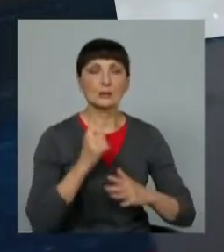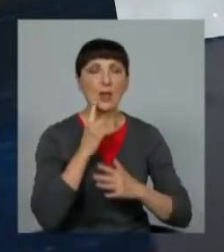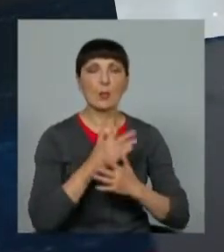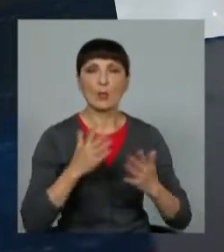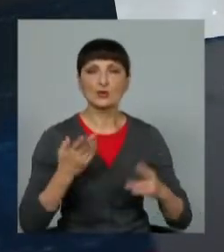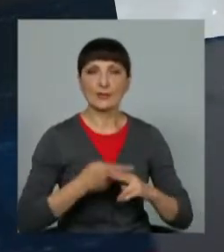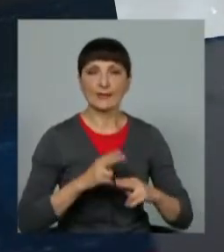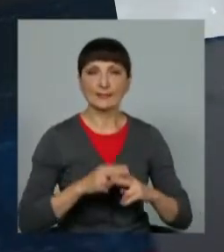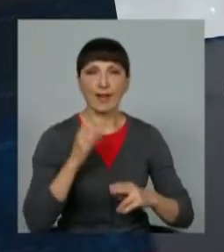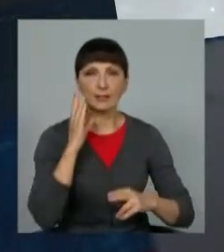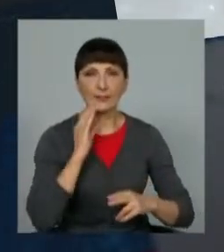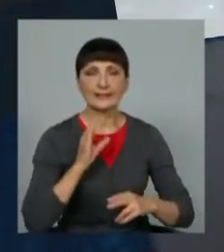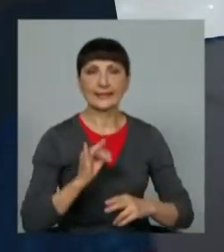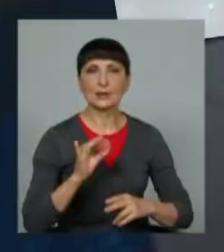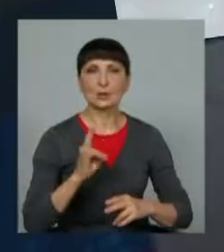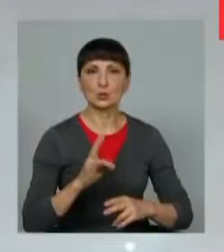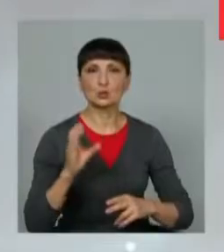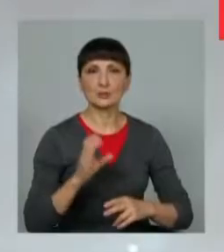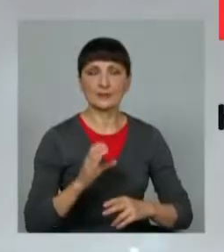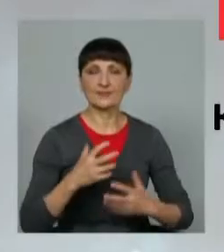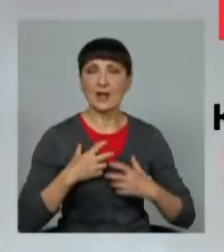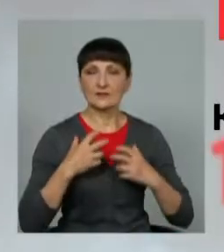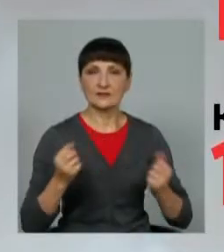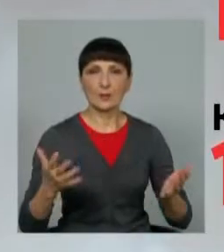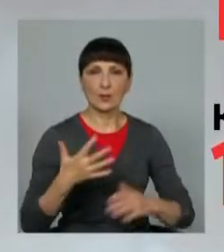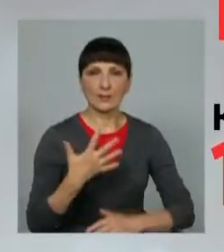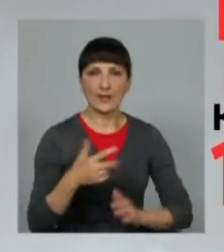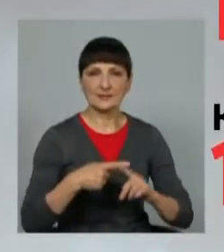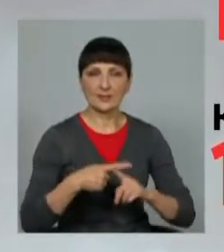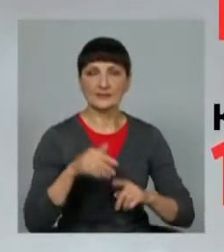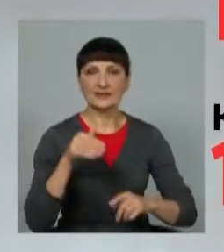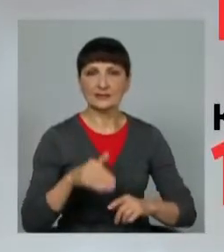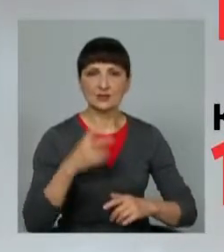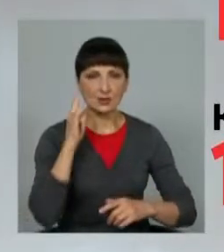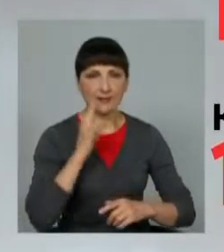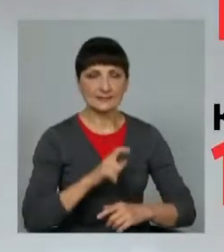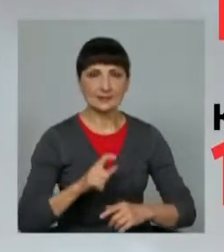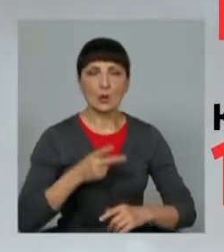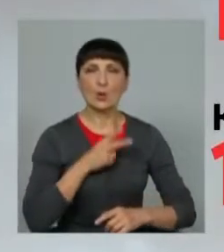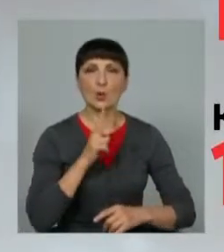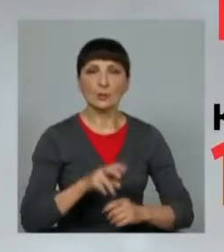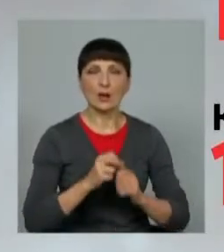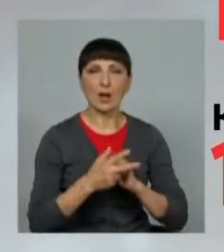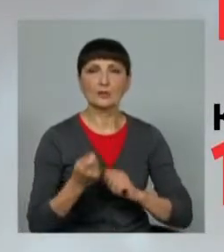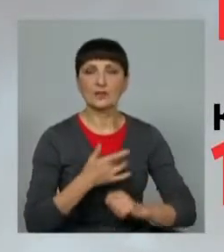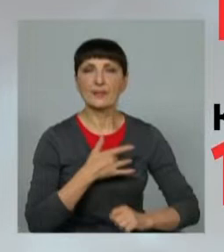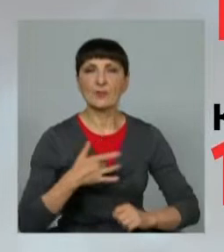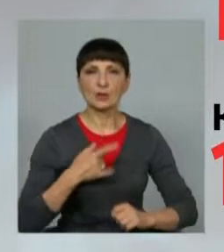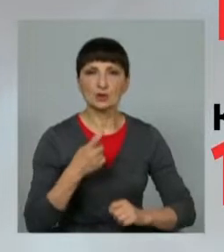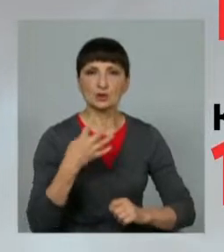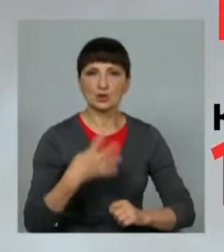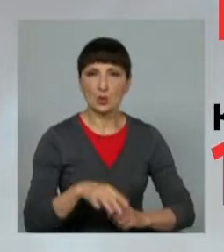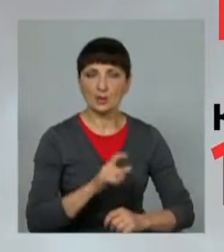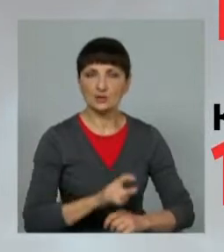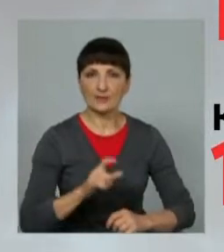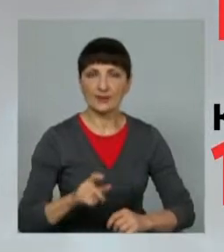прирост отмечается в Алматы и Нур-Султане. Выздоровели больше 5500 казахстанцев. Умерли от ковида и пневмонии 140